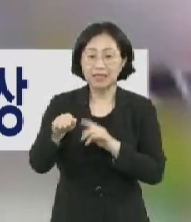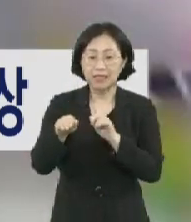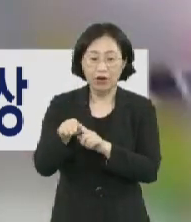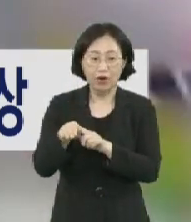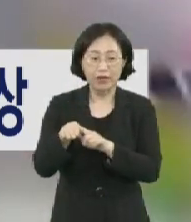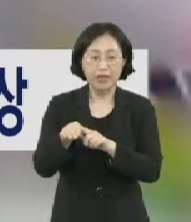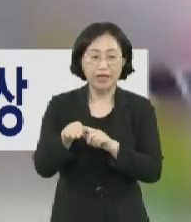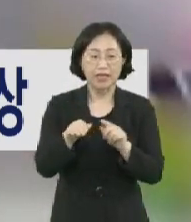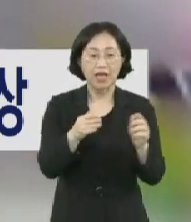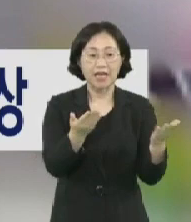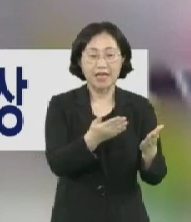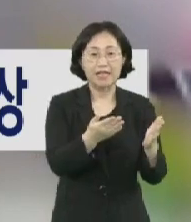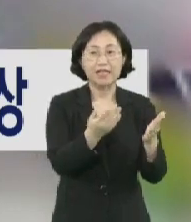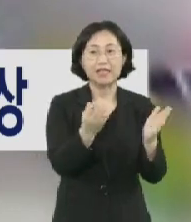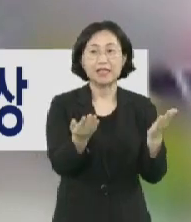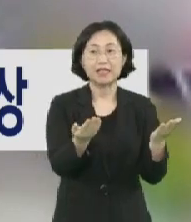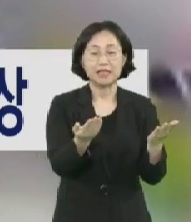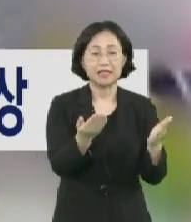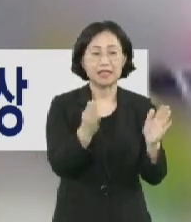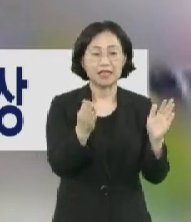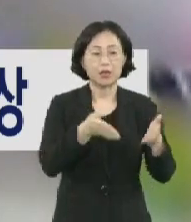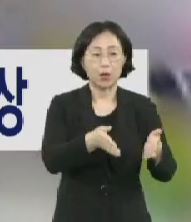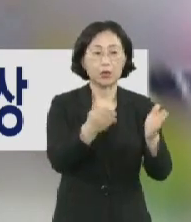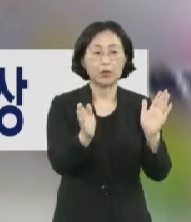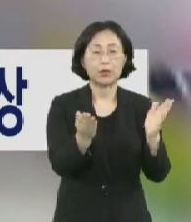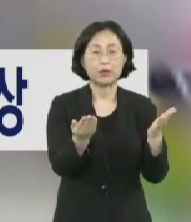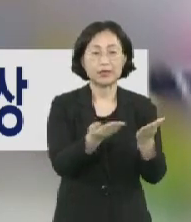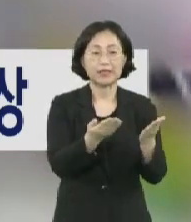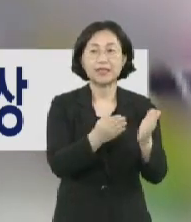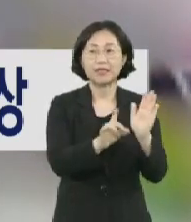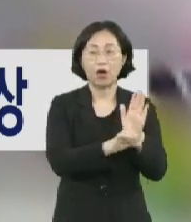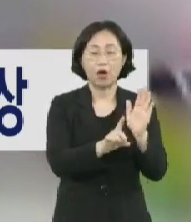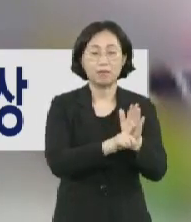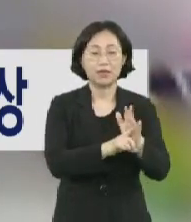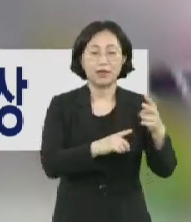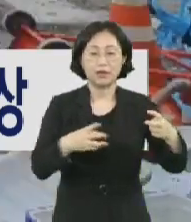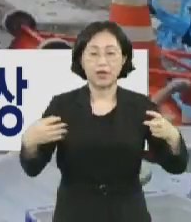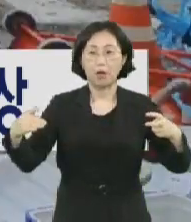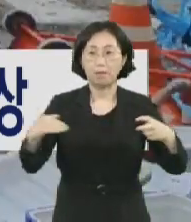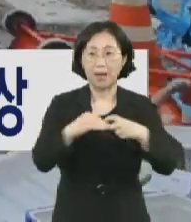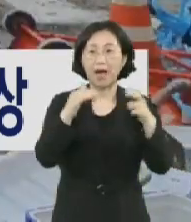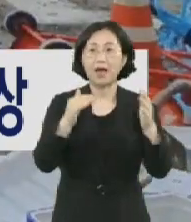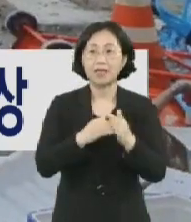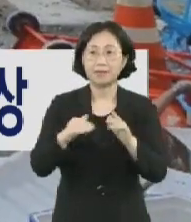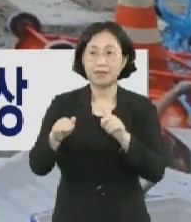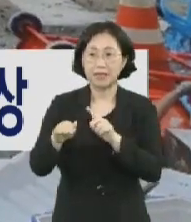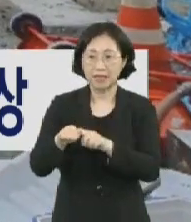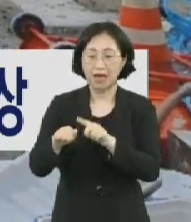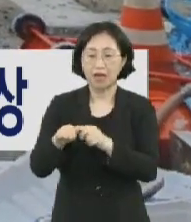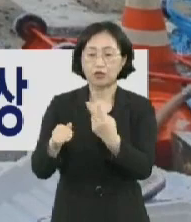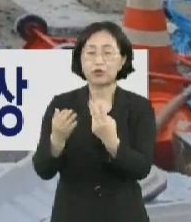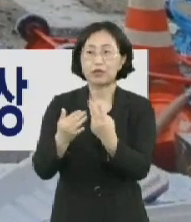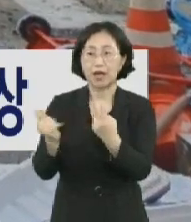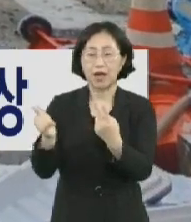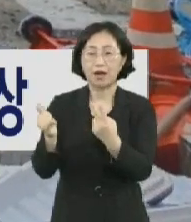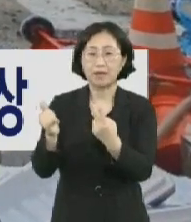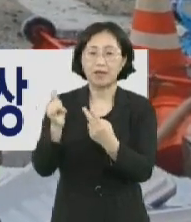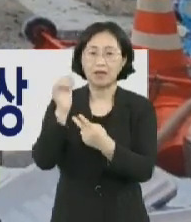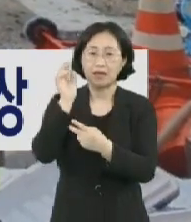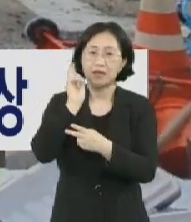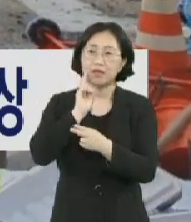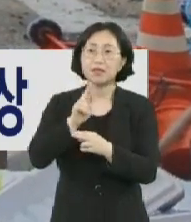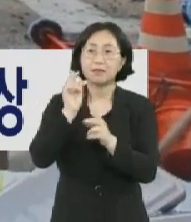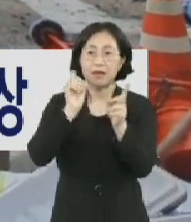도로 작업을 알리는 2.5 톤 유도체 량을 추돌 했습니다 이 사고로 a 씨와 동승자 60대 b 씨가